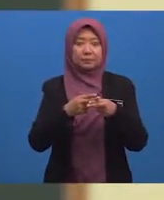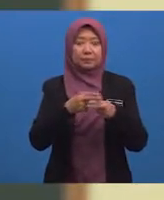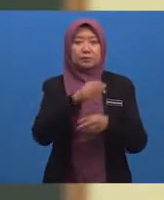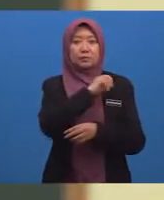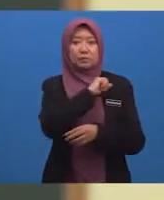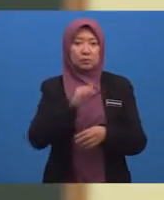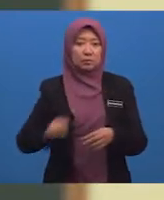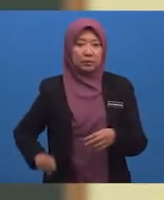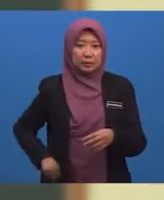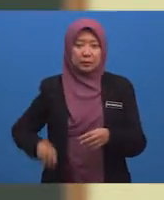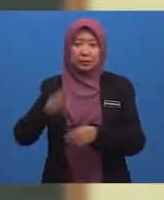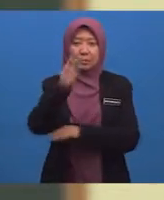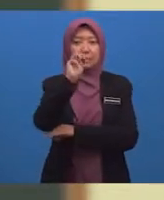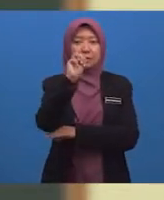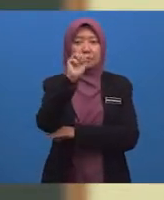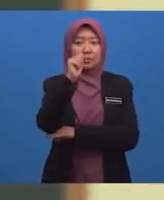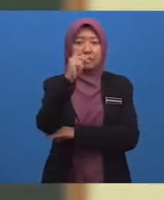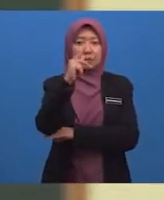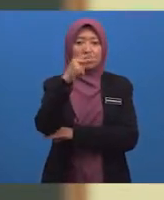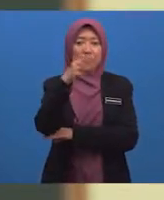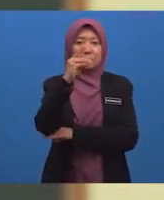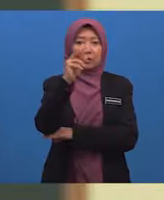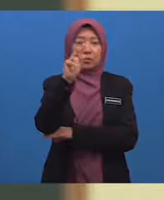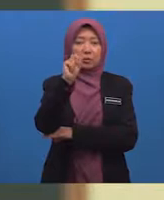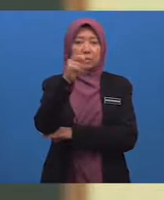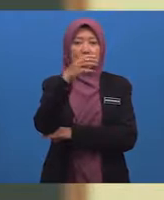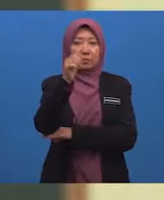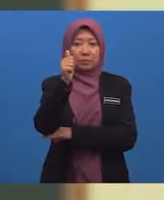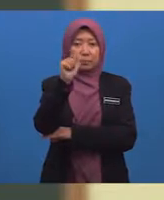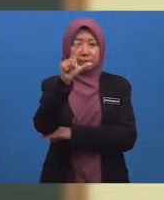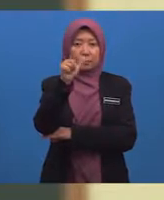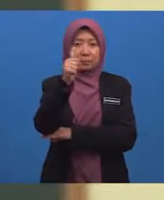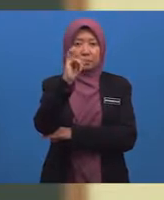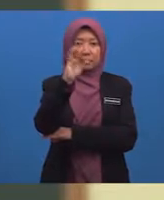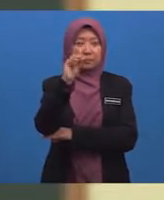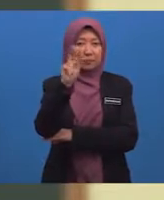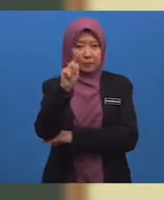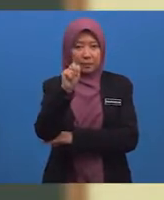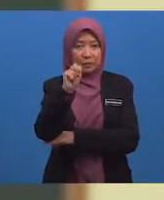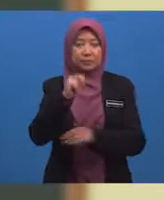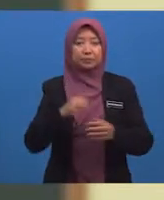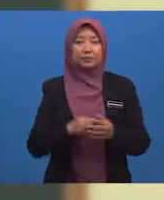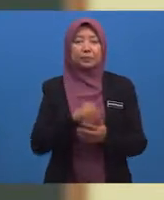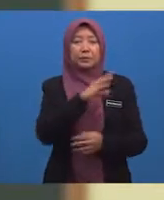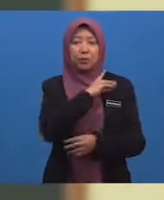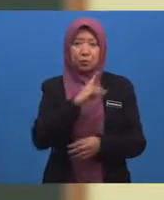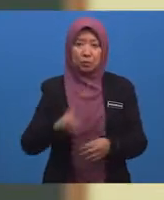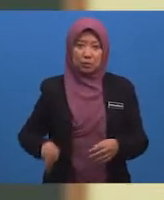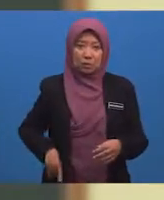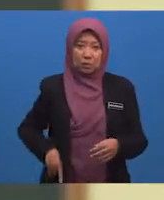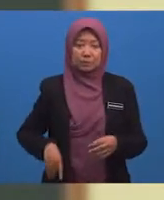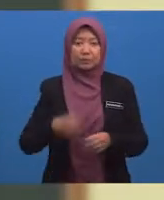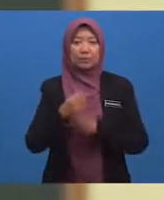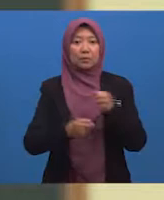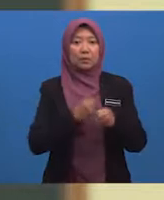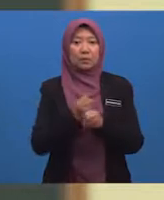gelaran Sultan Makdum Alaidin Malik Muhammad Amin Shah Johan Berdaulat, iaitu